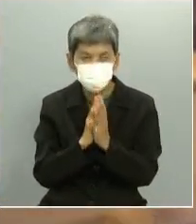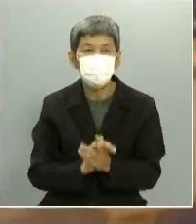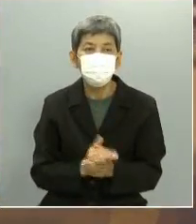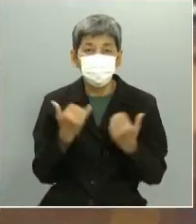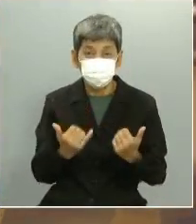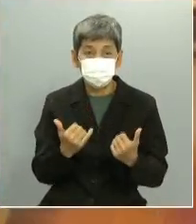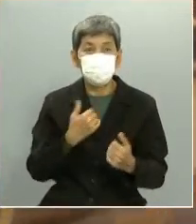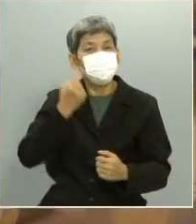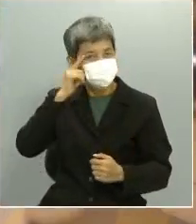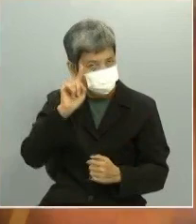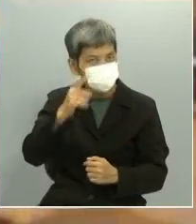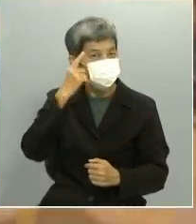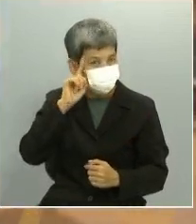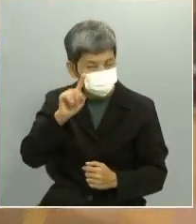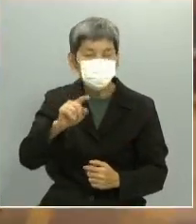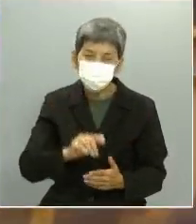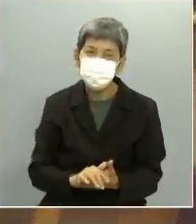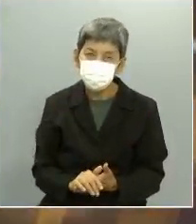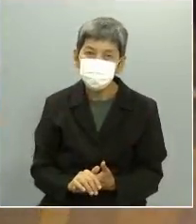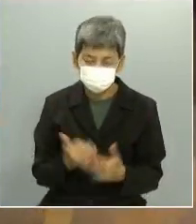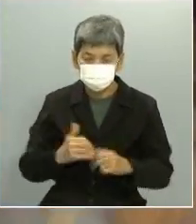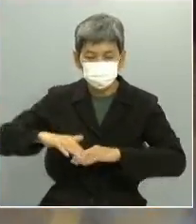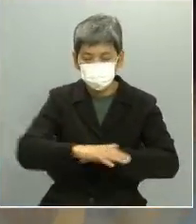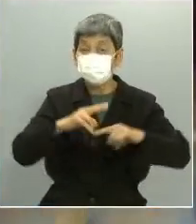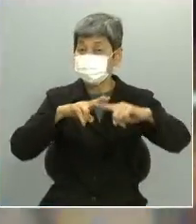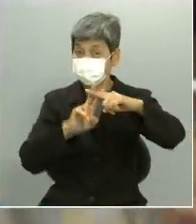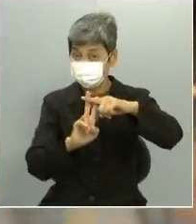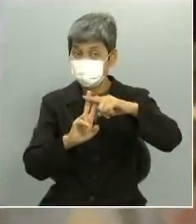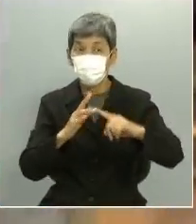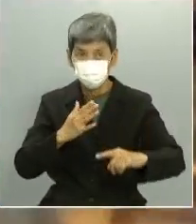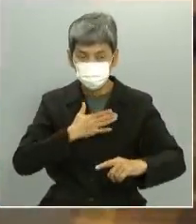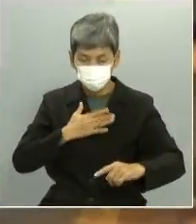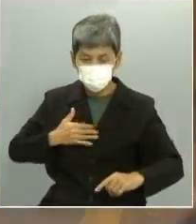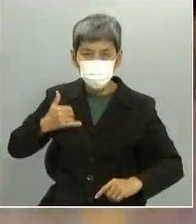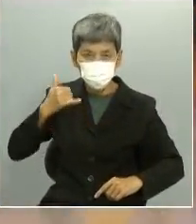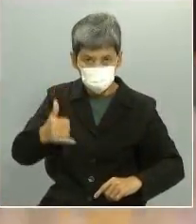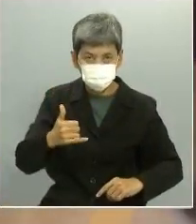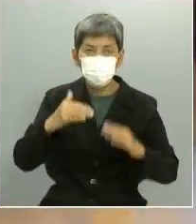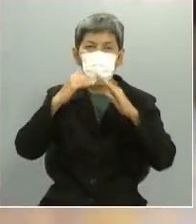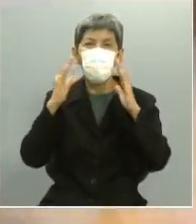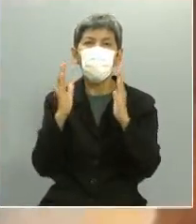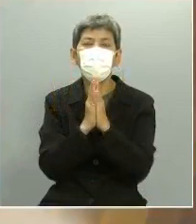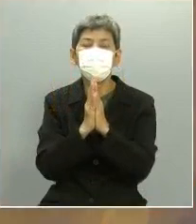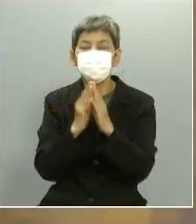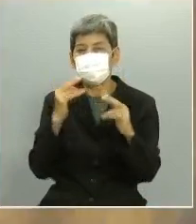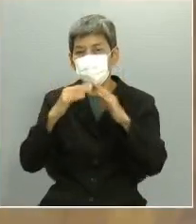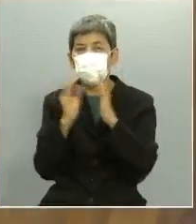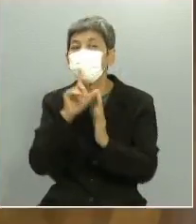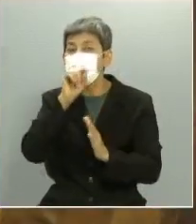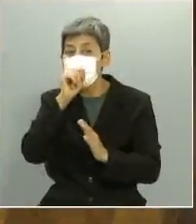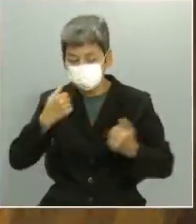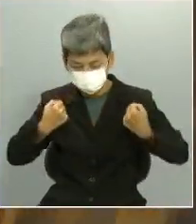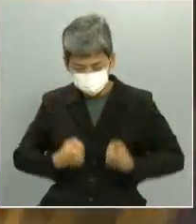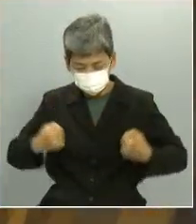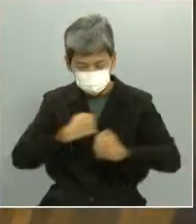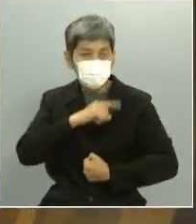มูคิดถึงอัดหมูนะวันนี้นี่เราอยู่ที่ลานคนเมืองพอดีผมไปงานมีงานที่วัดไก่เตี้ย เอาเลยชุดขาวเลย ไม่ใ